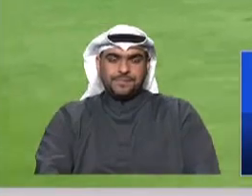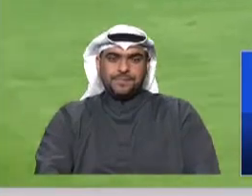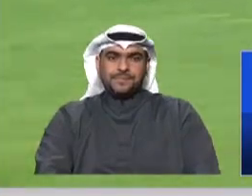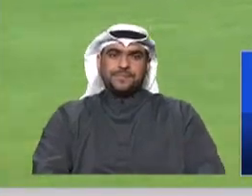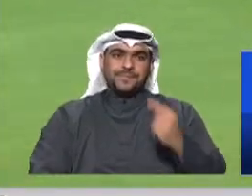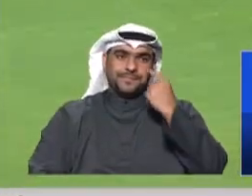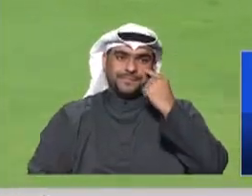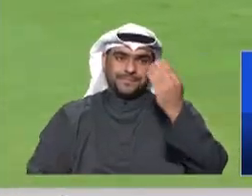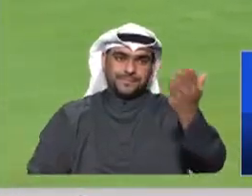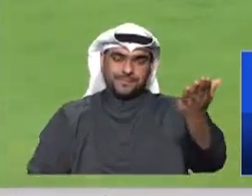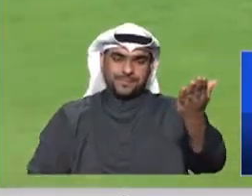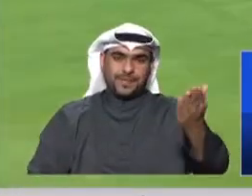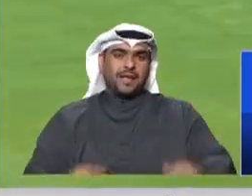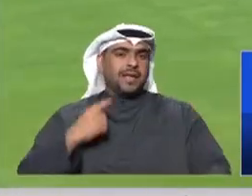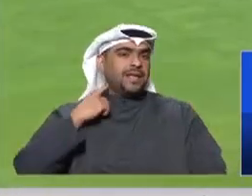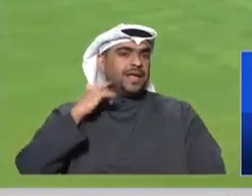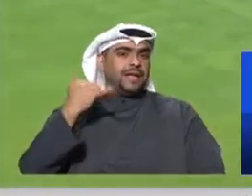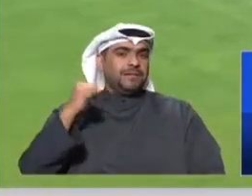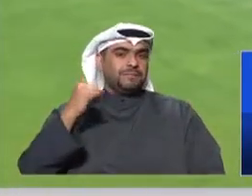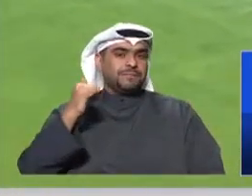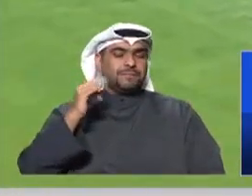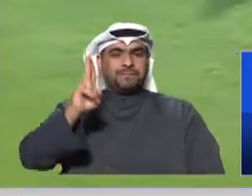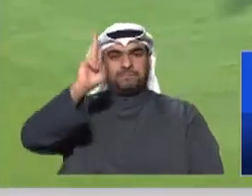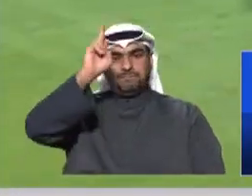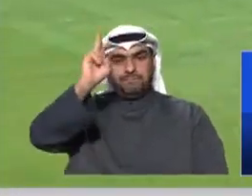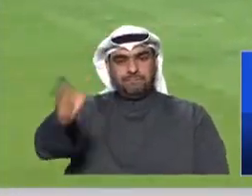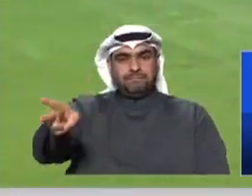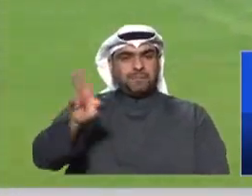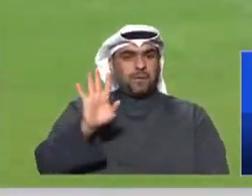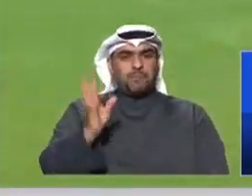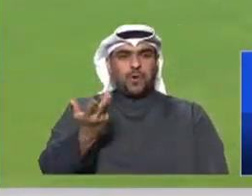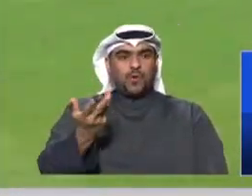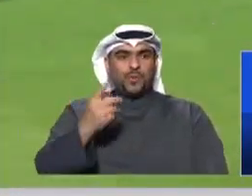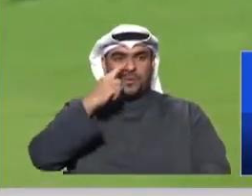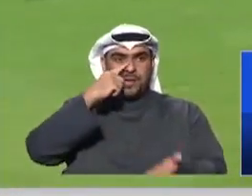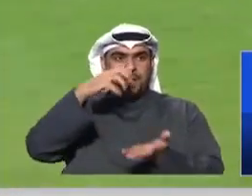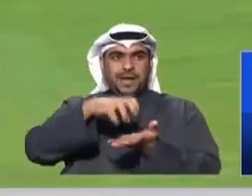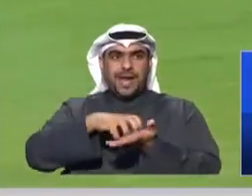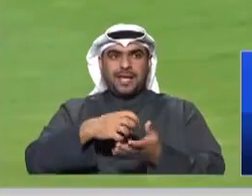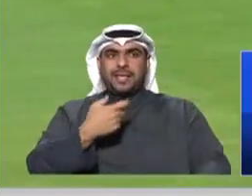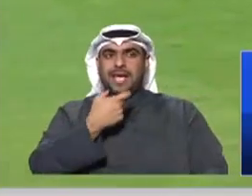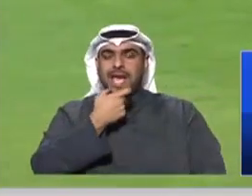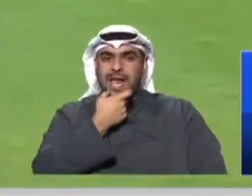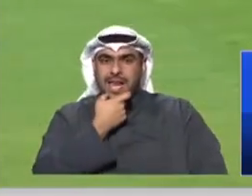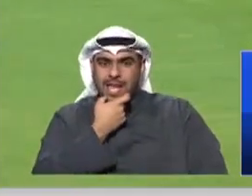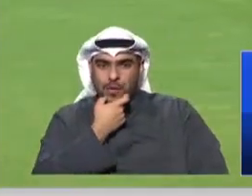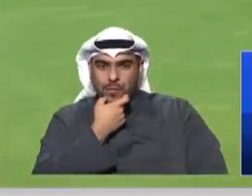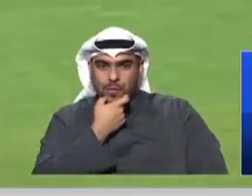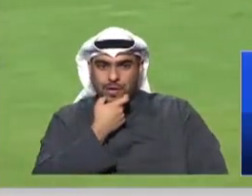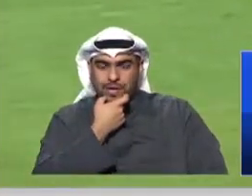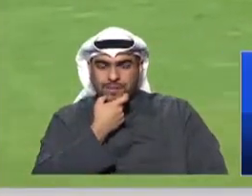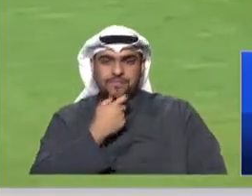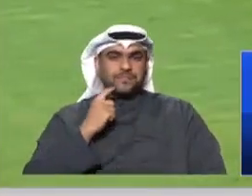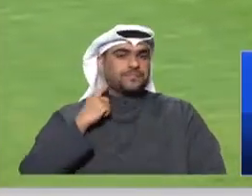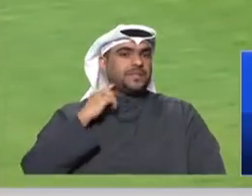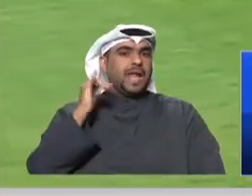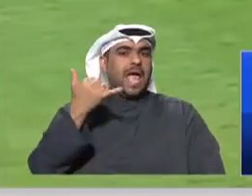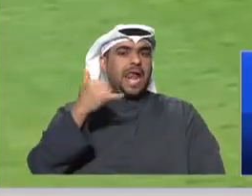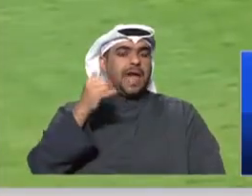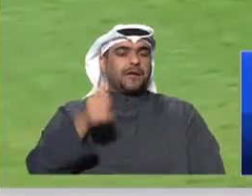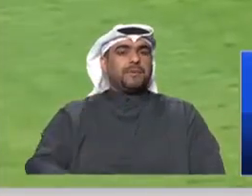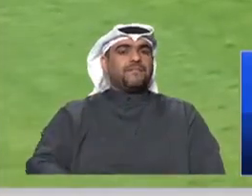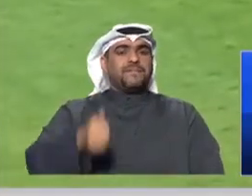بدأ فريق العربي مشواره في مسابقة أغلى الكؤوس بقوة بعد فوز عريض أرسل به رسالة إنذار شديدة